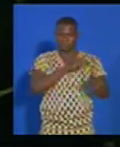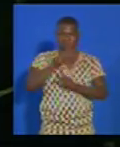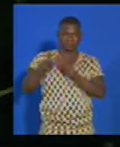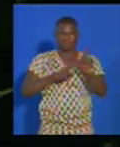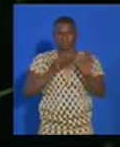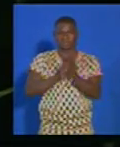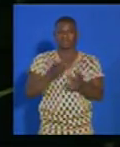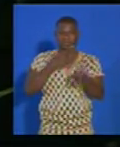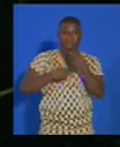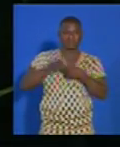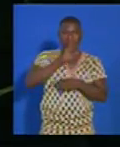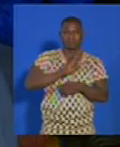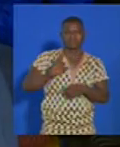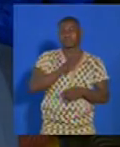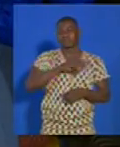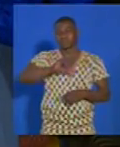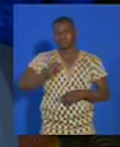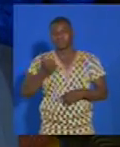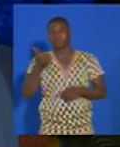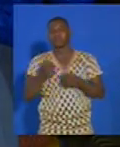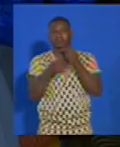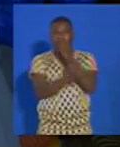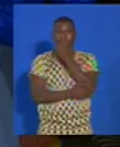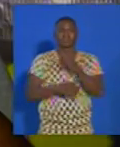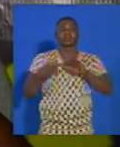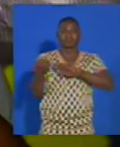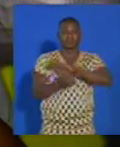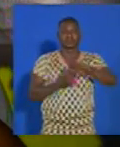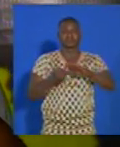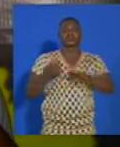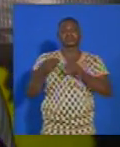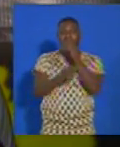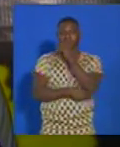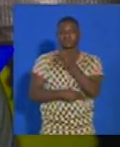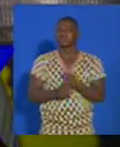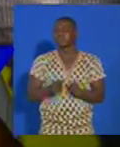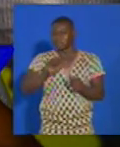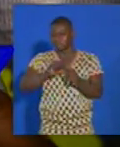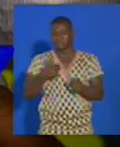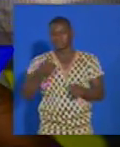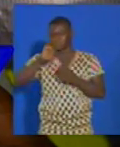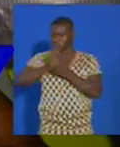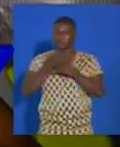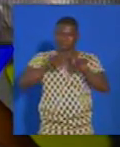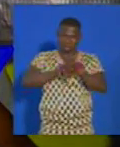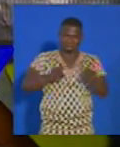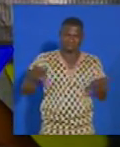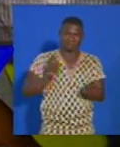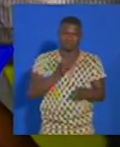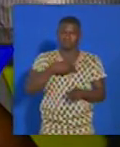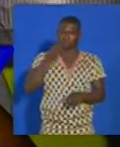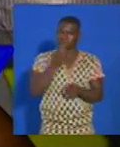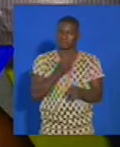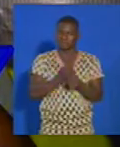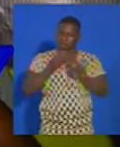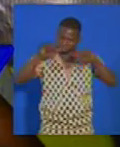viennent du Burkina, mais aussi des autres pays de la sous-région. Chaque édition ne ressemble pas à l'autre. Et notre combat, c'est de toujours aller de